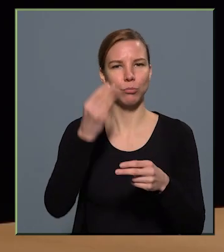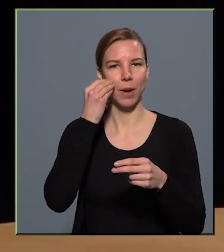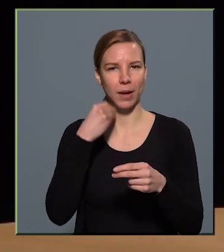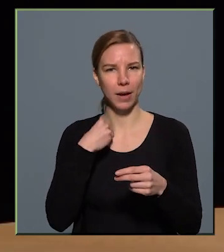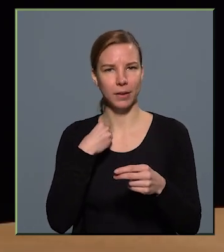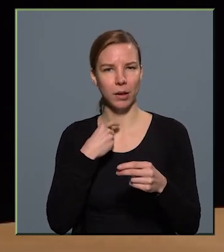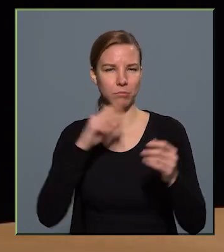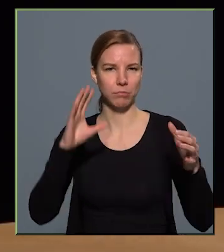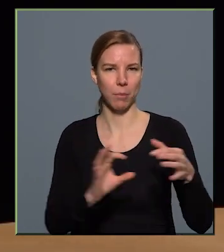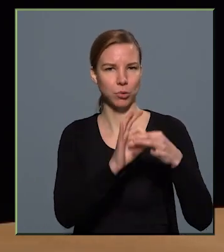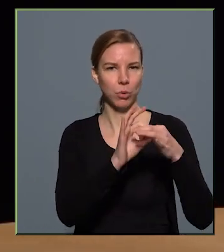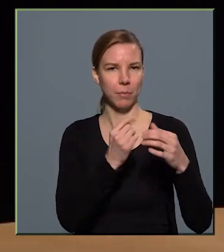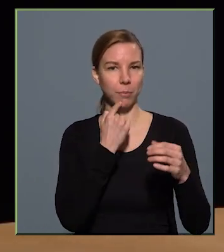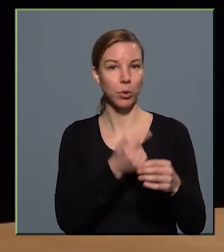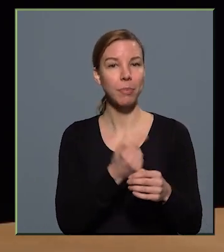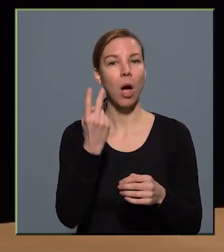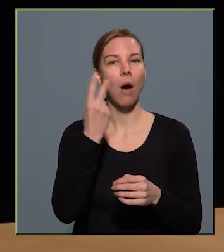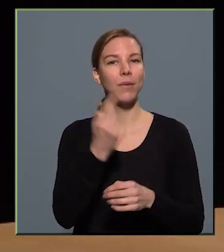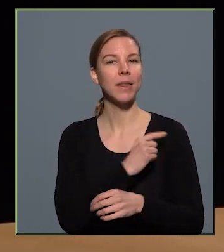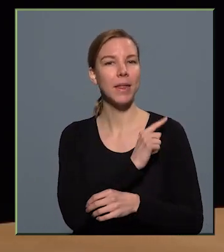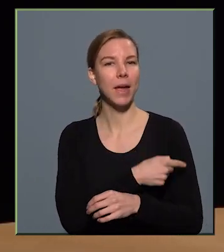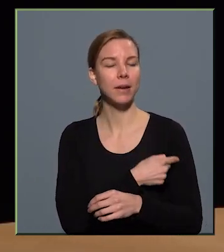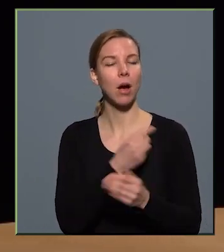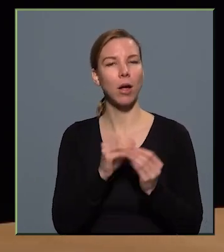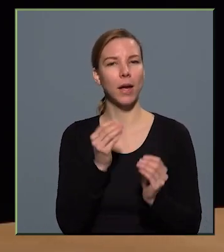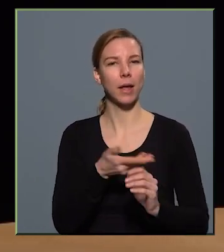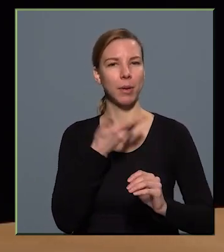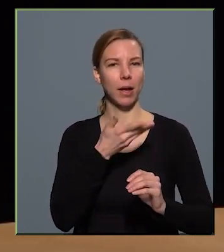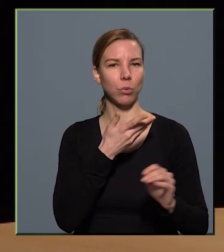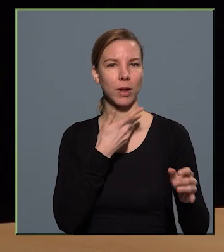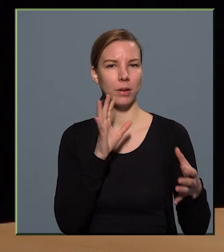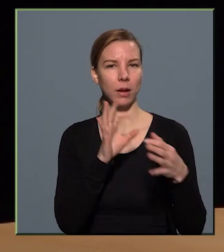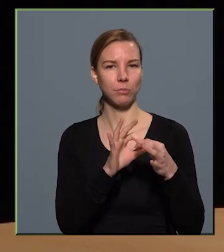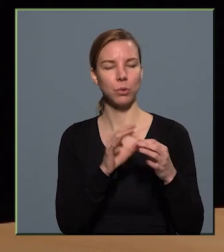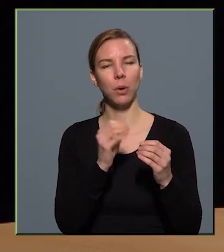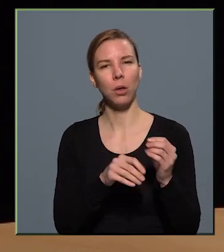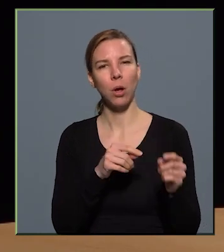kapcsolódni, amit mondtál, ugye a vízenergia azért kerül elő általában ezzel kapcsolatban, hiszen